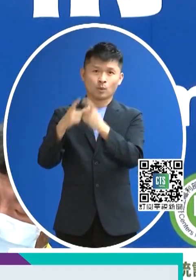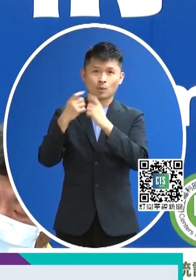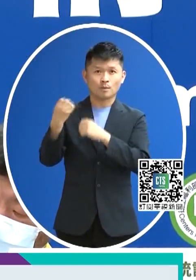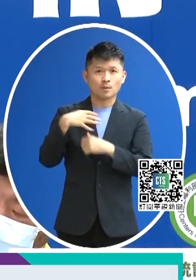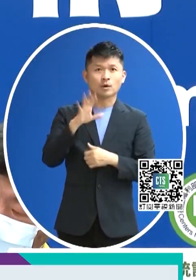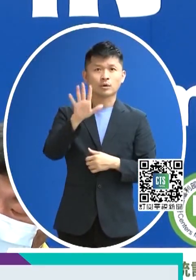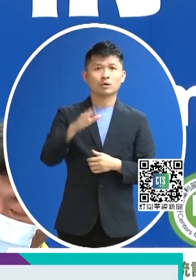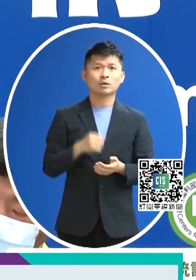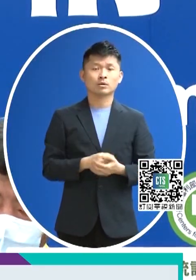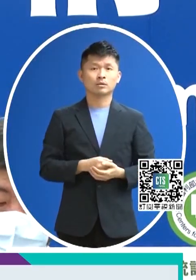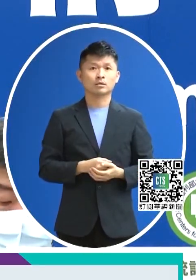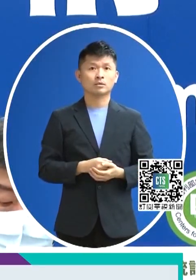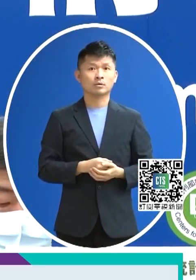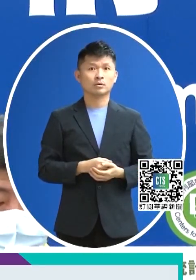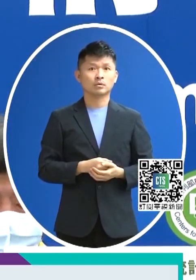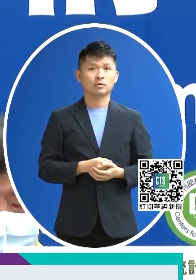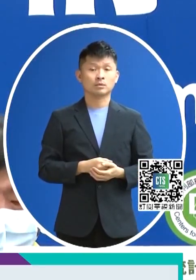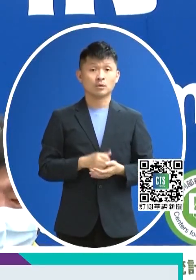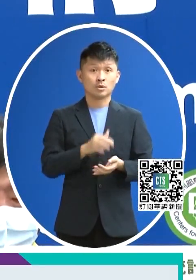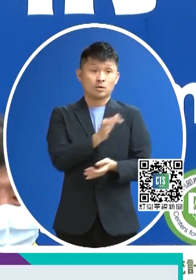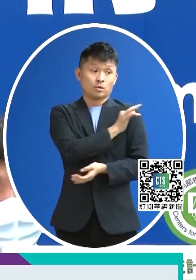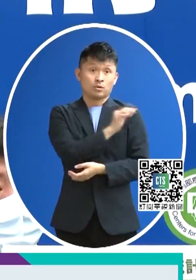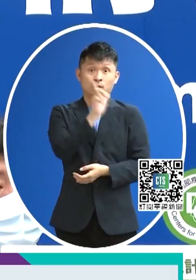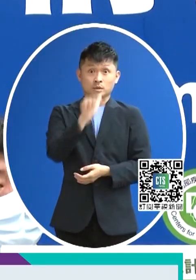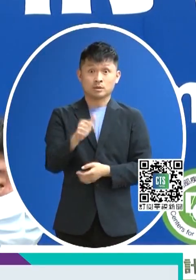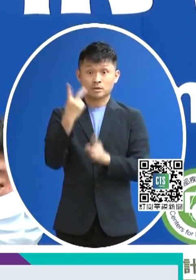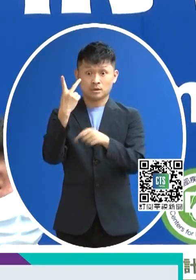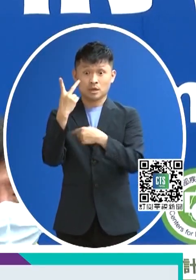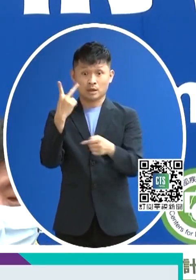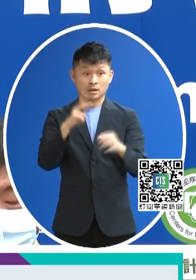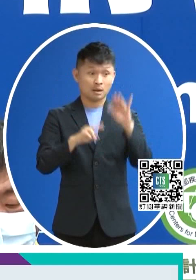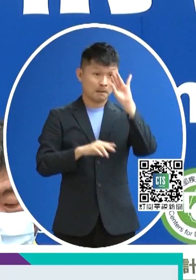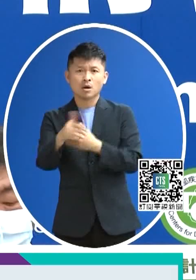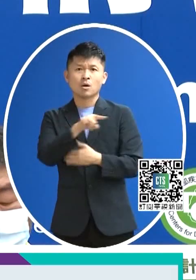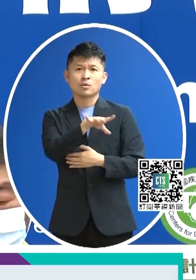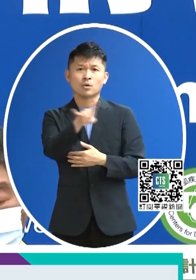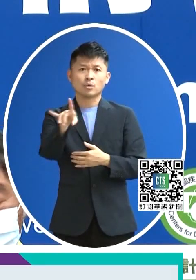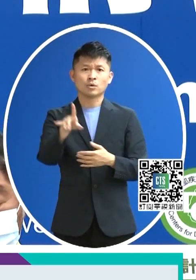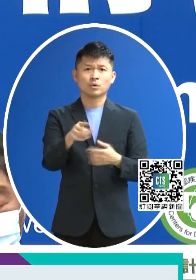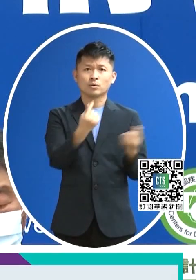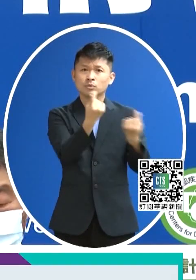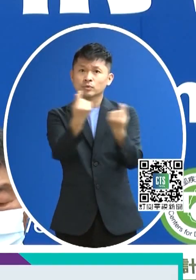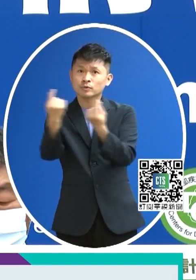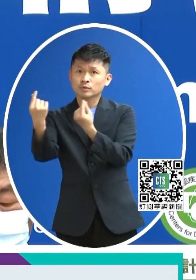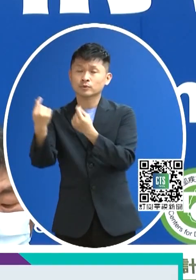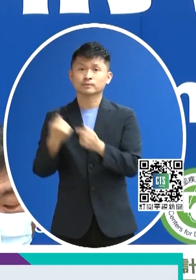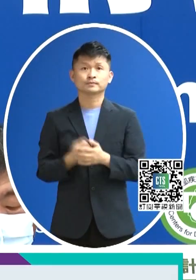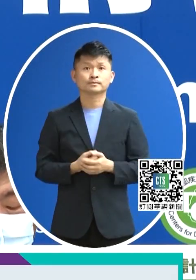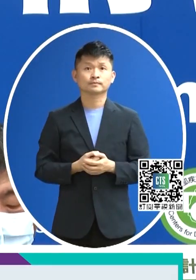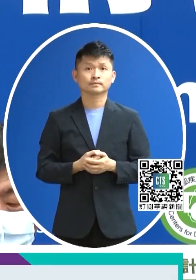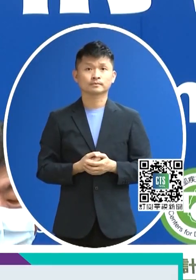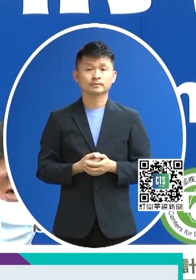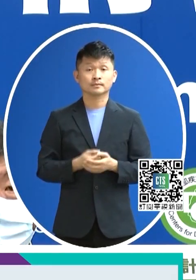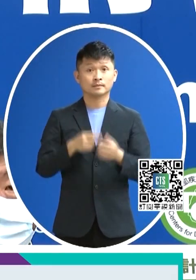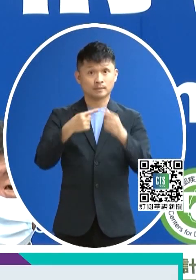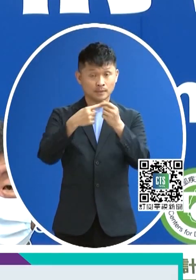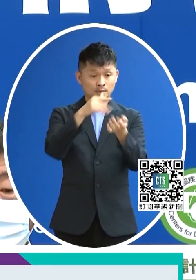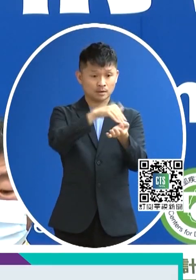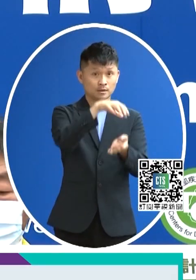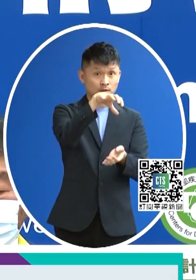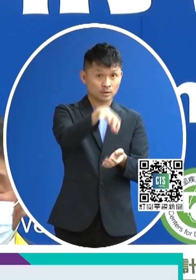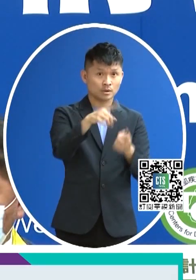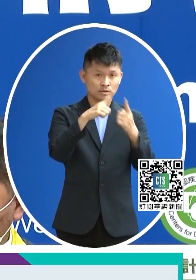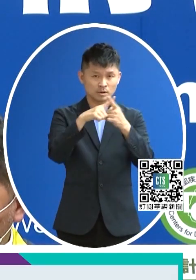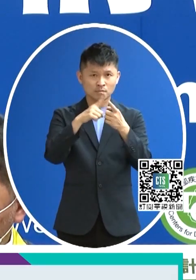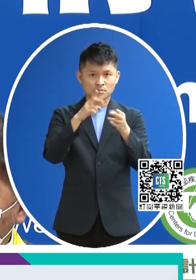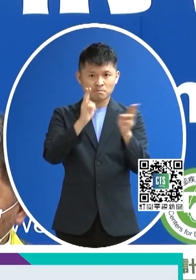他们并没有看到有这个两个护理师照顾100人这样的一个情形。所以一方面就是说，还是需要院内进行一些人